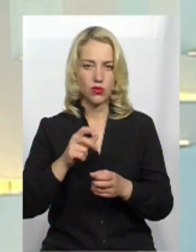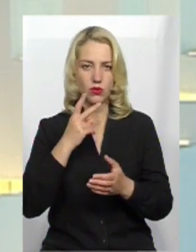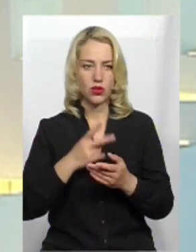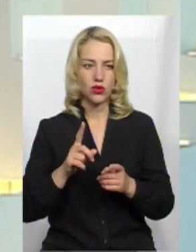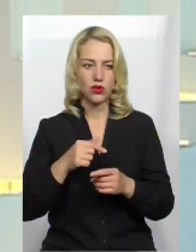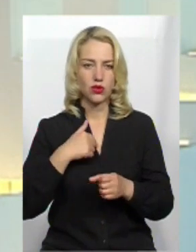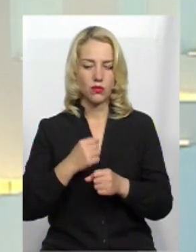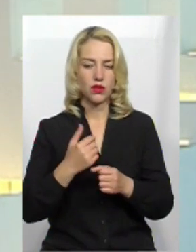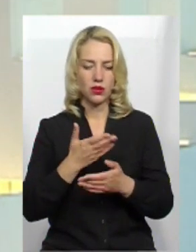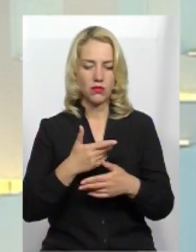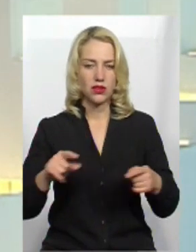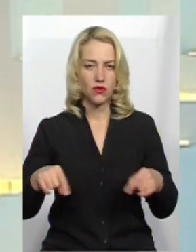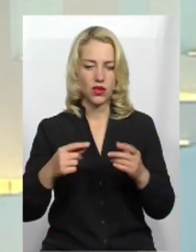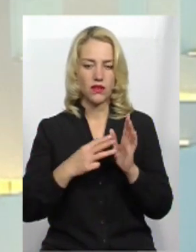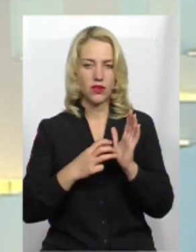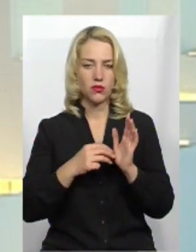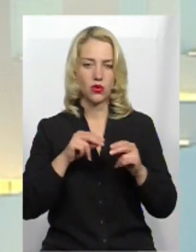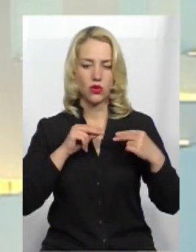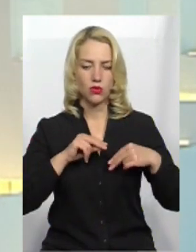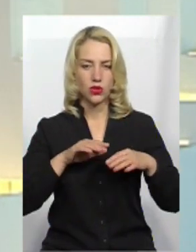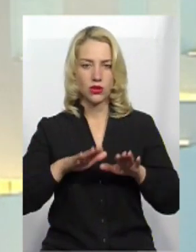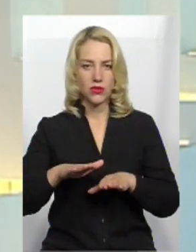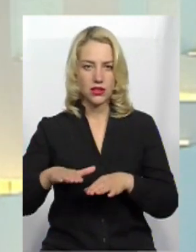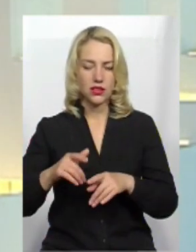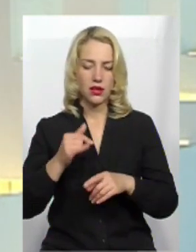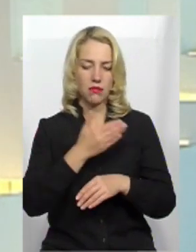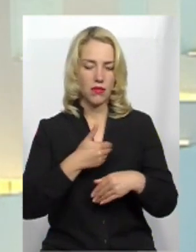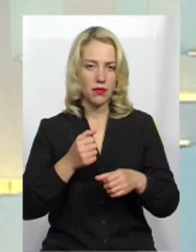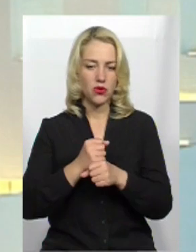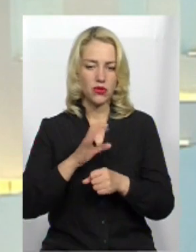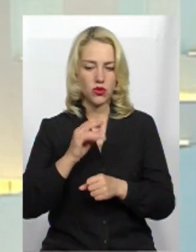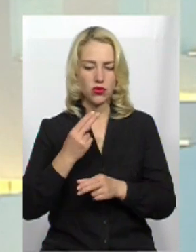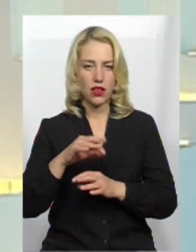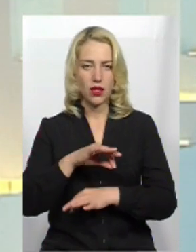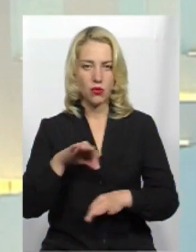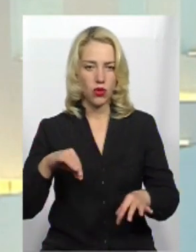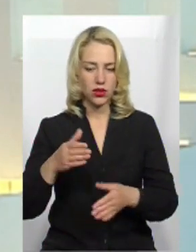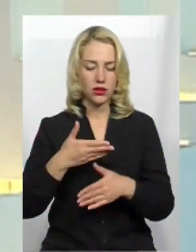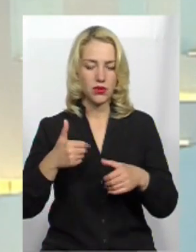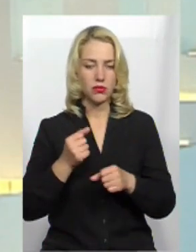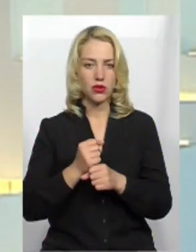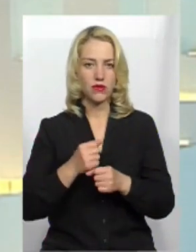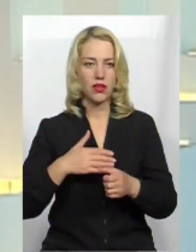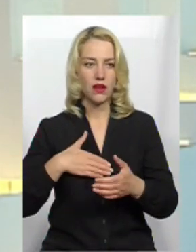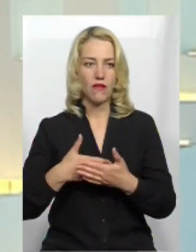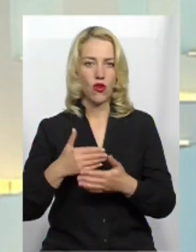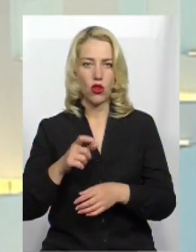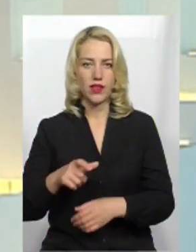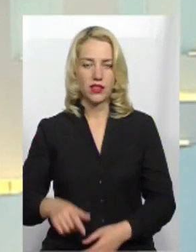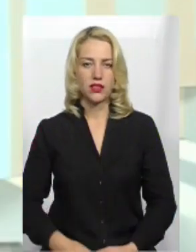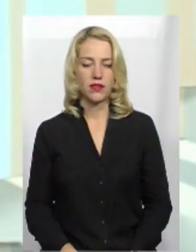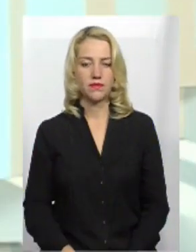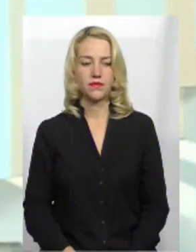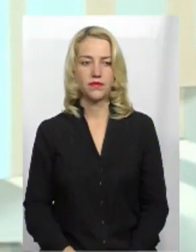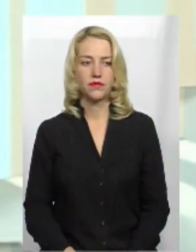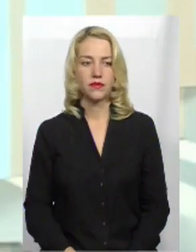зробив. Ми створили 800 робочих місць, ми працювали в соціальних наших проєктах, ми працювали в волонтерстві.